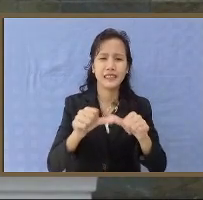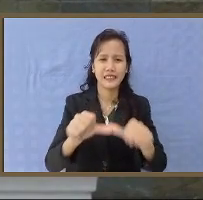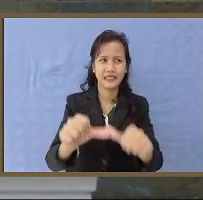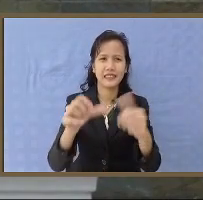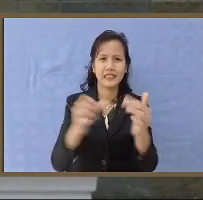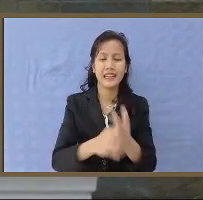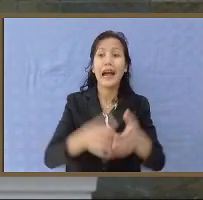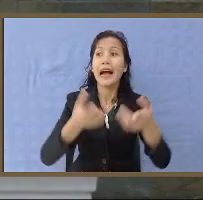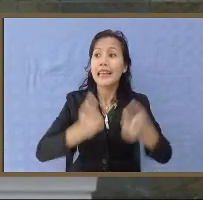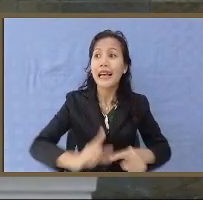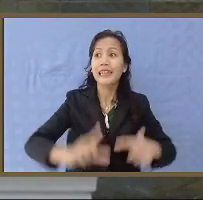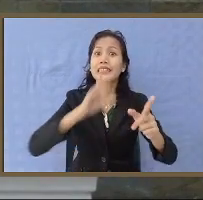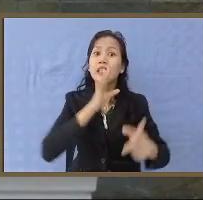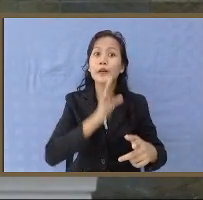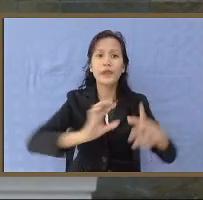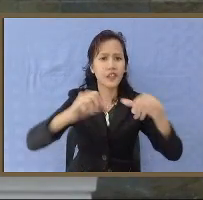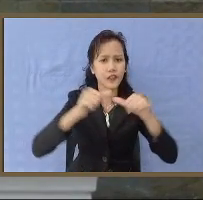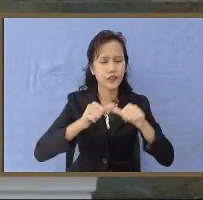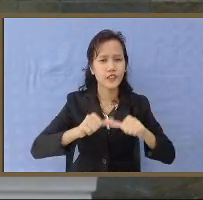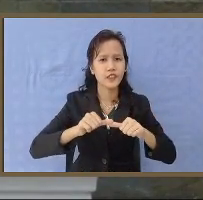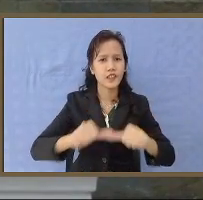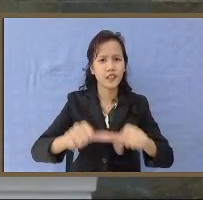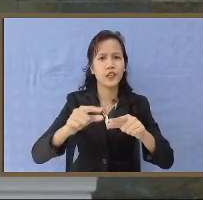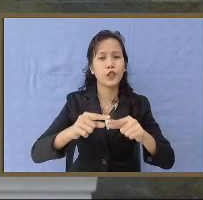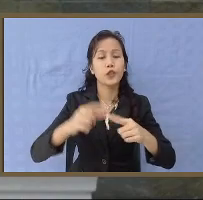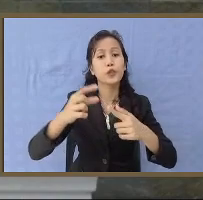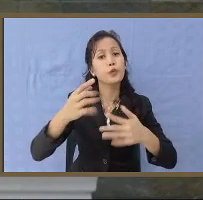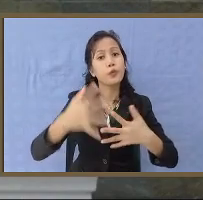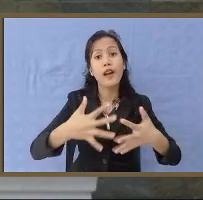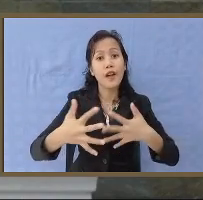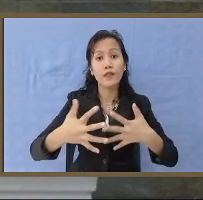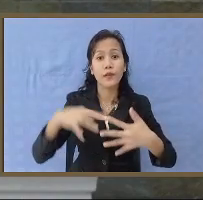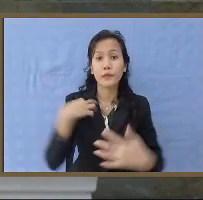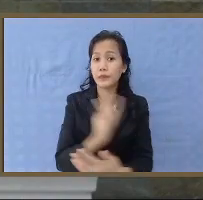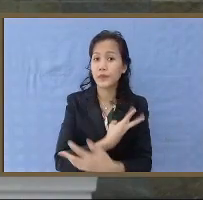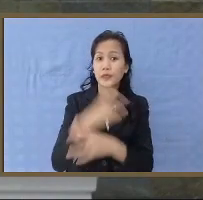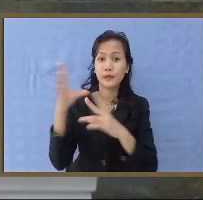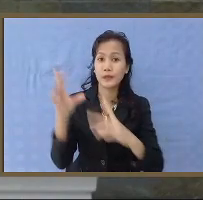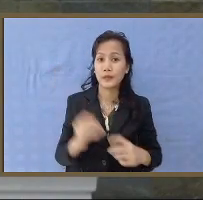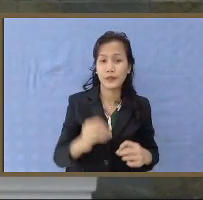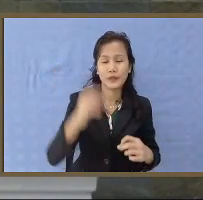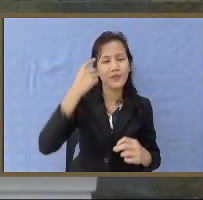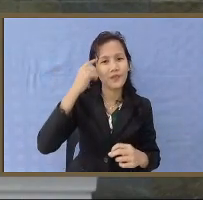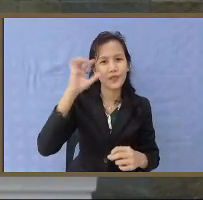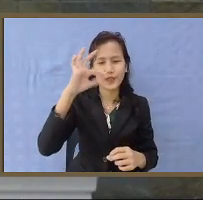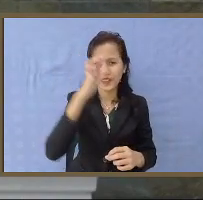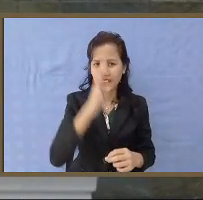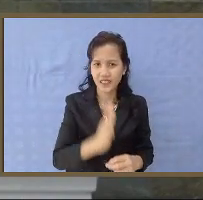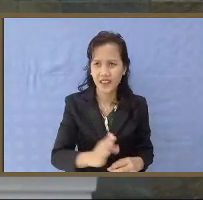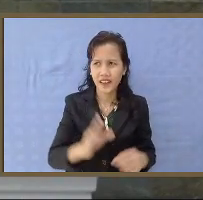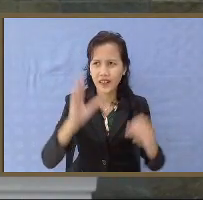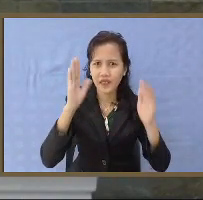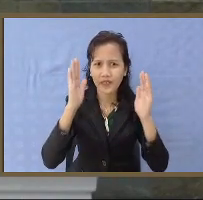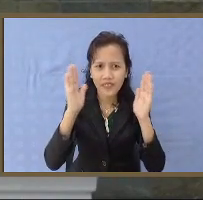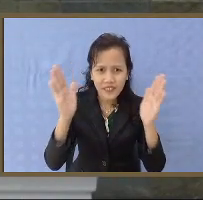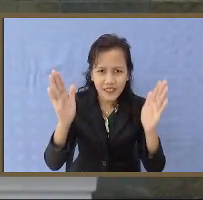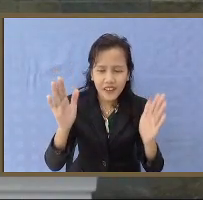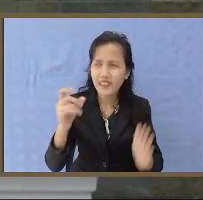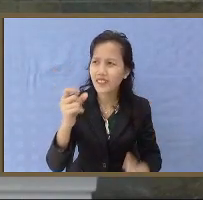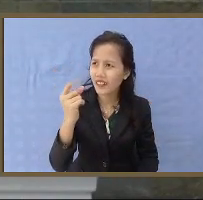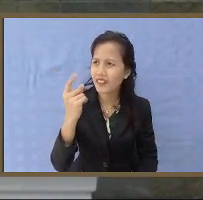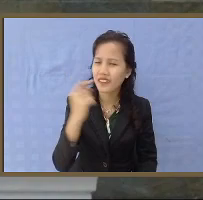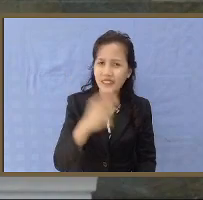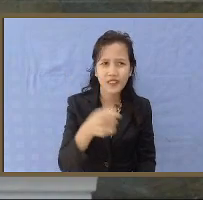maging consistent tayo sa ating ginagawa patungkol sa Panginoon. Kasi, listen, do you understand? Alam